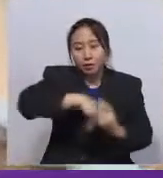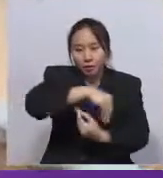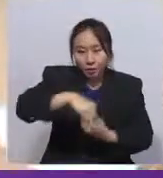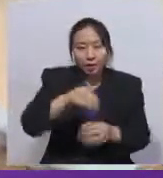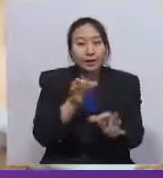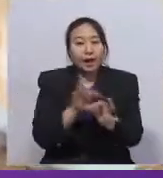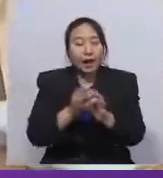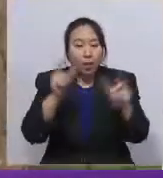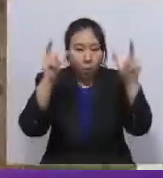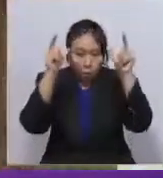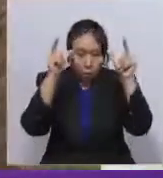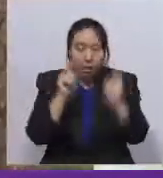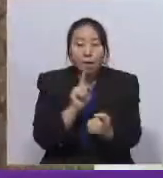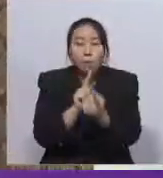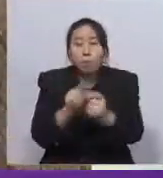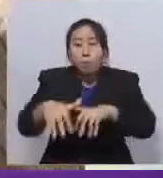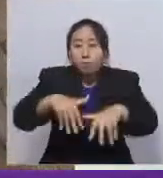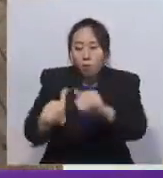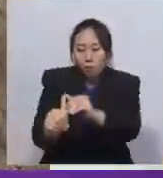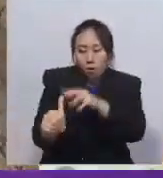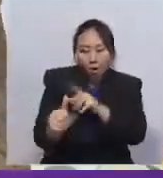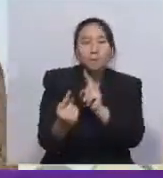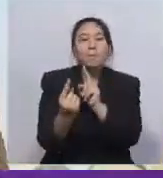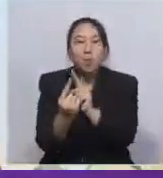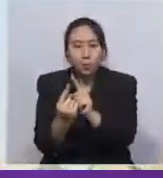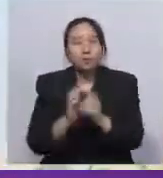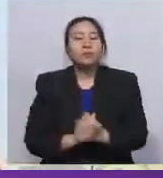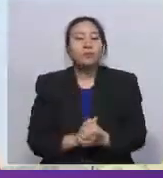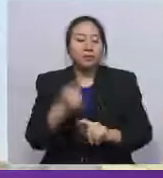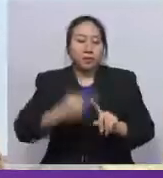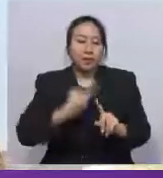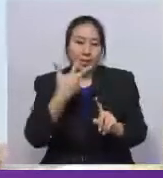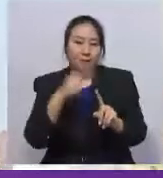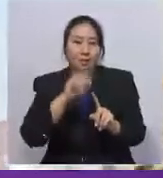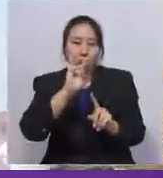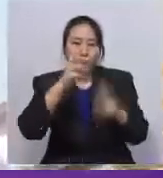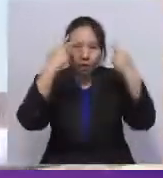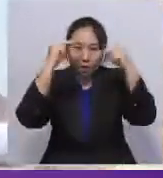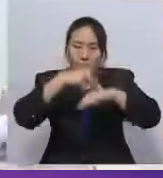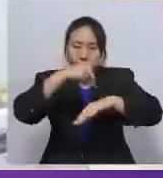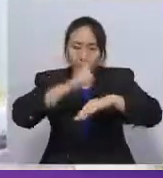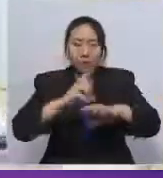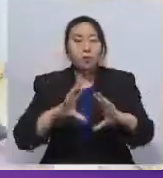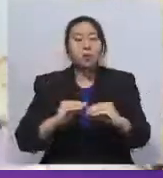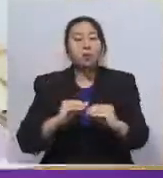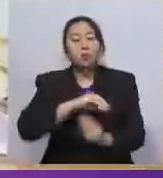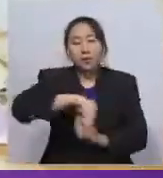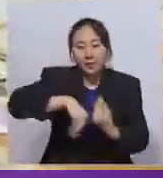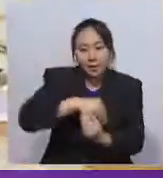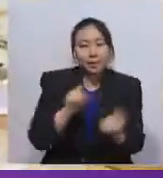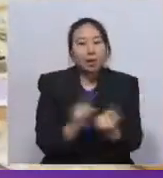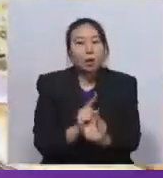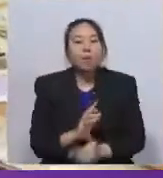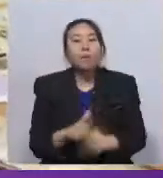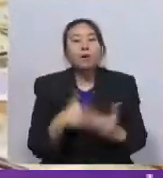ารปูและพบผู้นำชุมชนวันที่6มีนาคมนายกรัฐมนตรีจะเป็นประธานประชุมการพัฒนาเศรษฐกิจและสังค